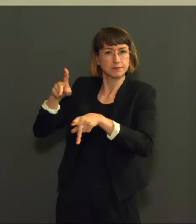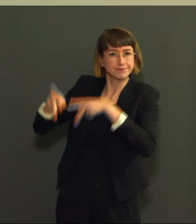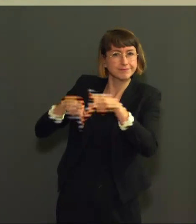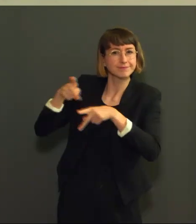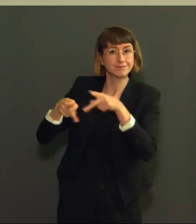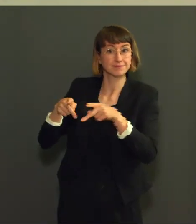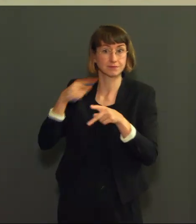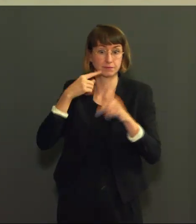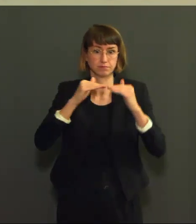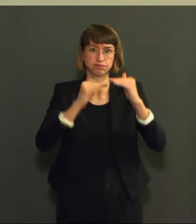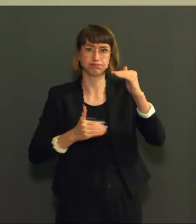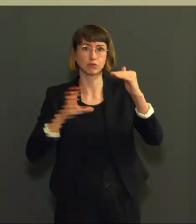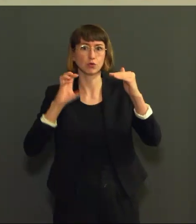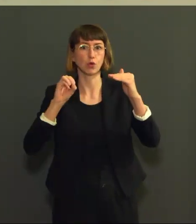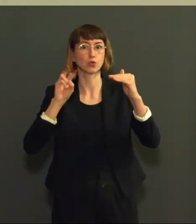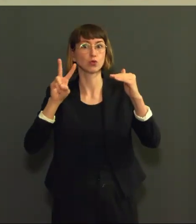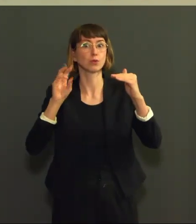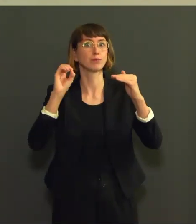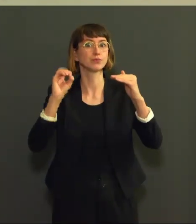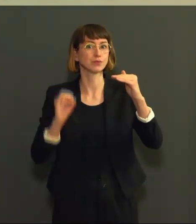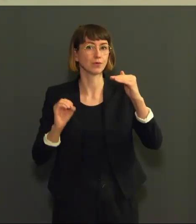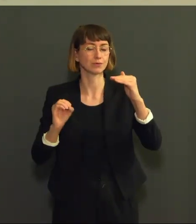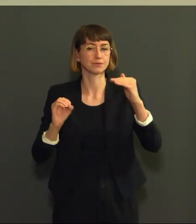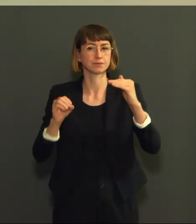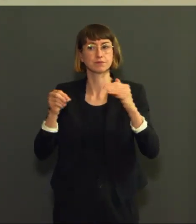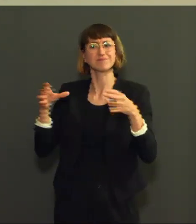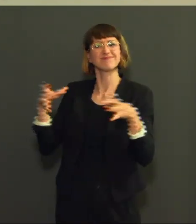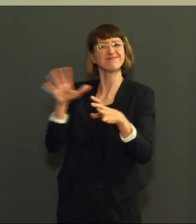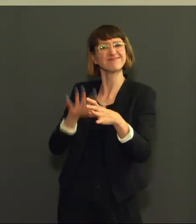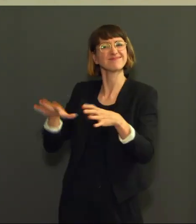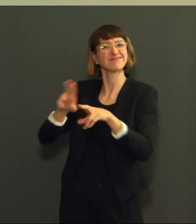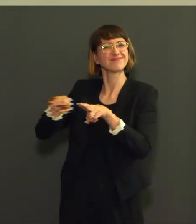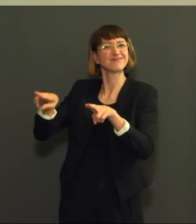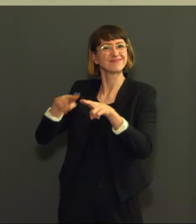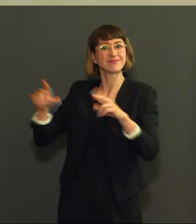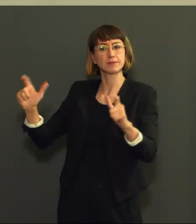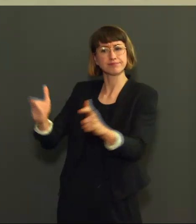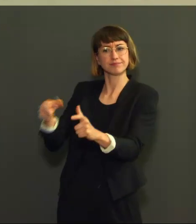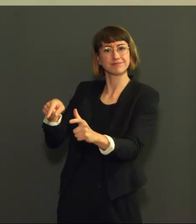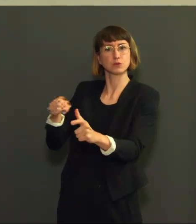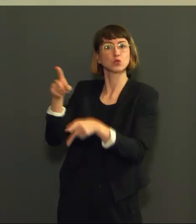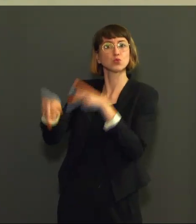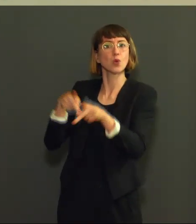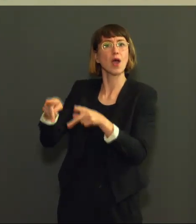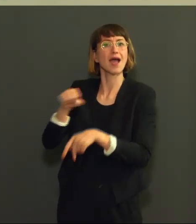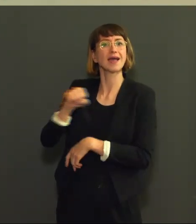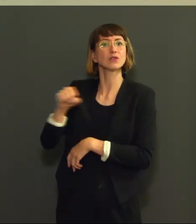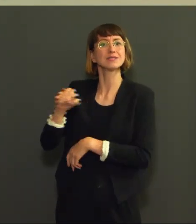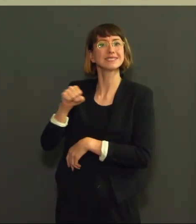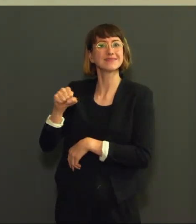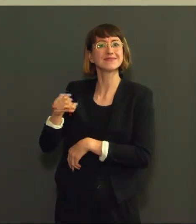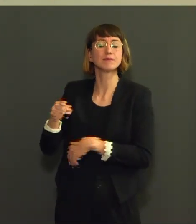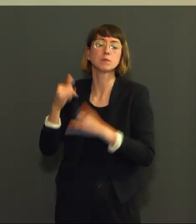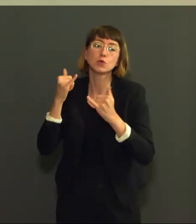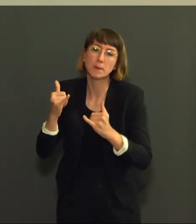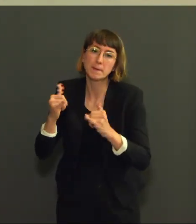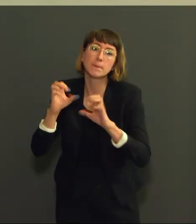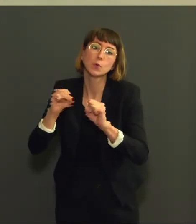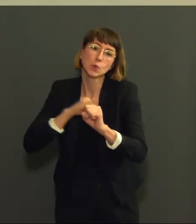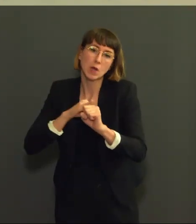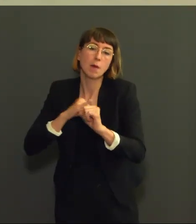moins que la semaine précédente. Et sur ces 555 patients, 236, donc un nombre important bien sûr, est encore aux